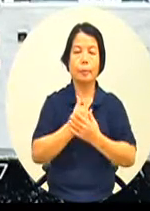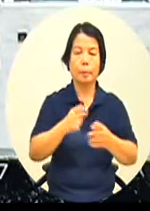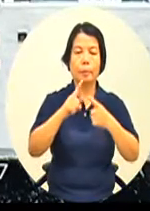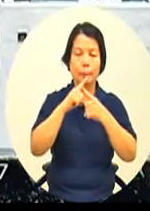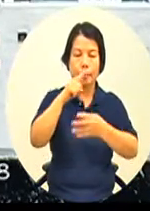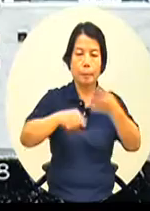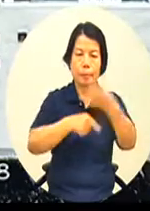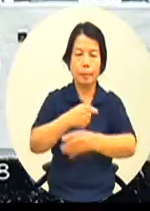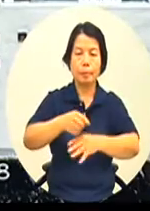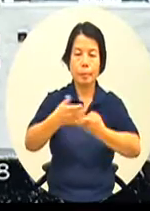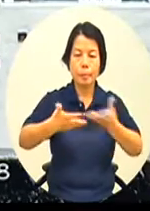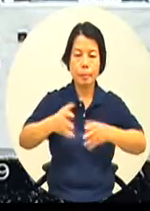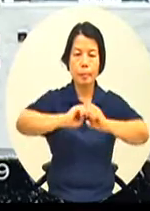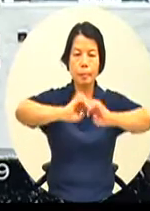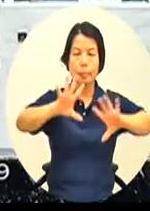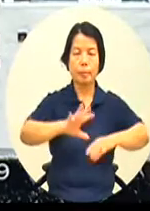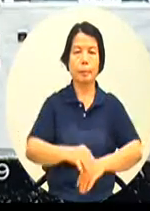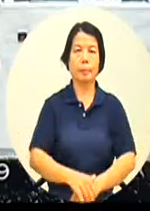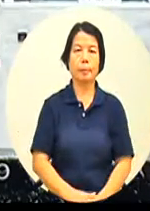报告。